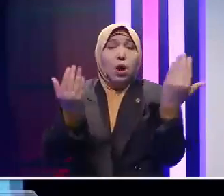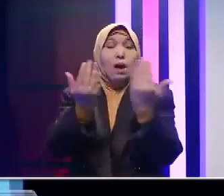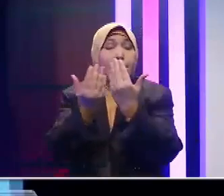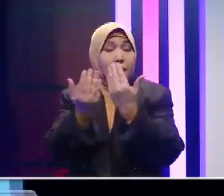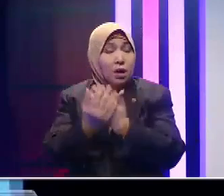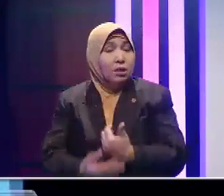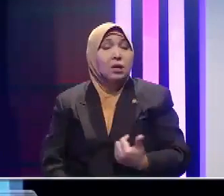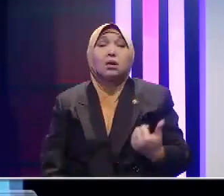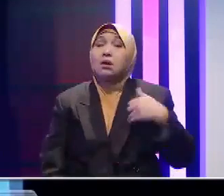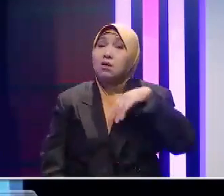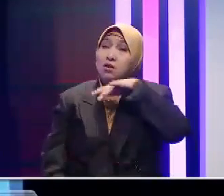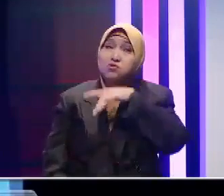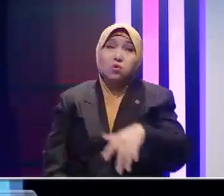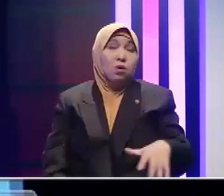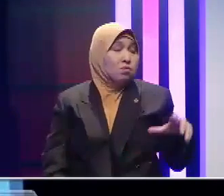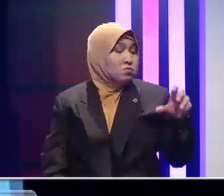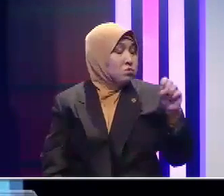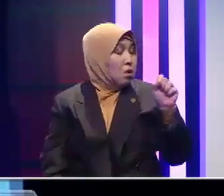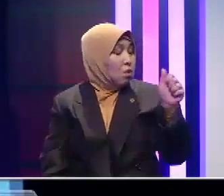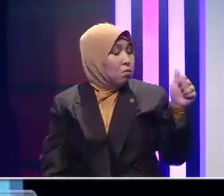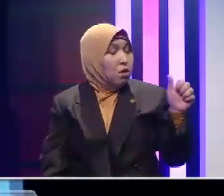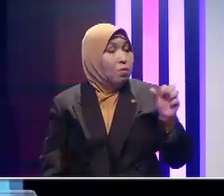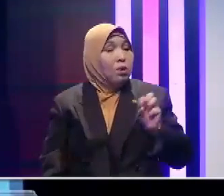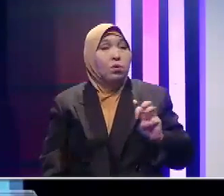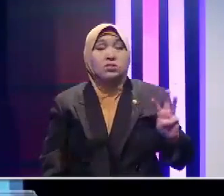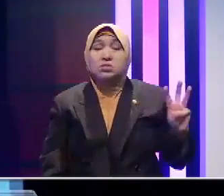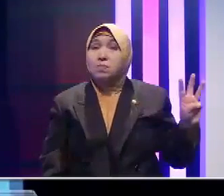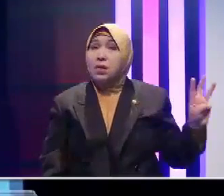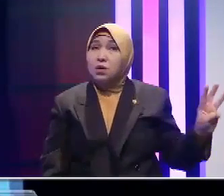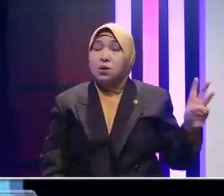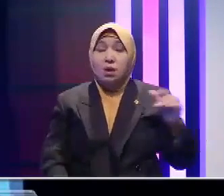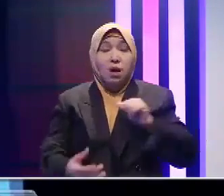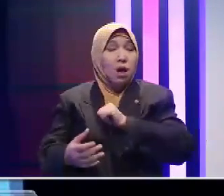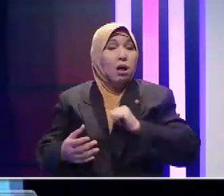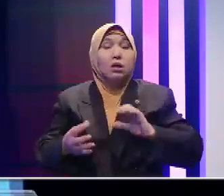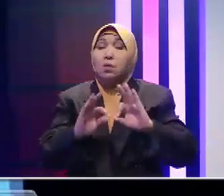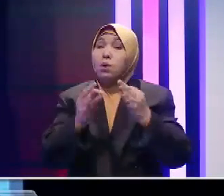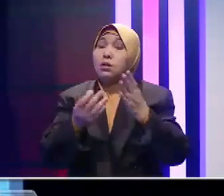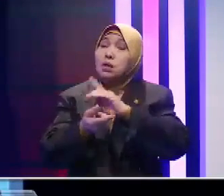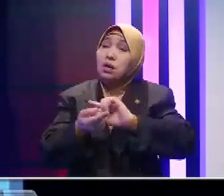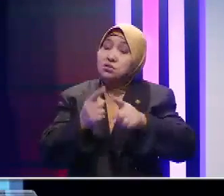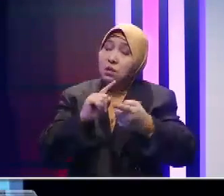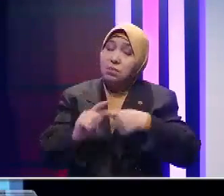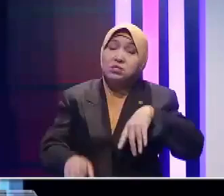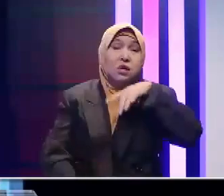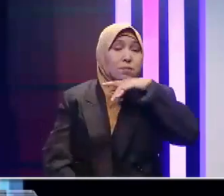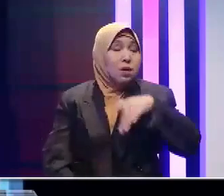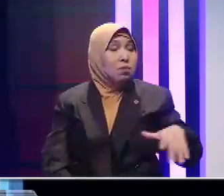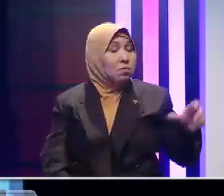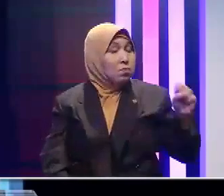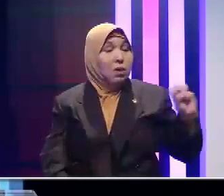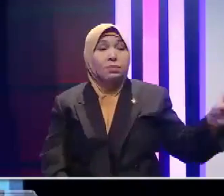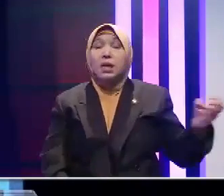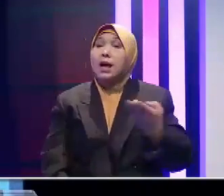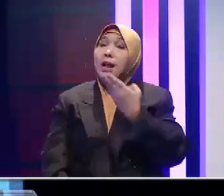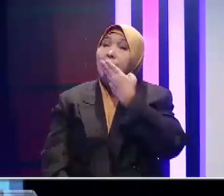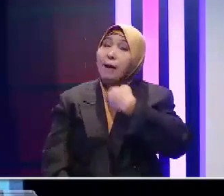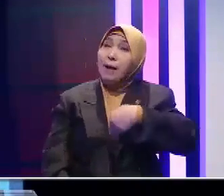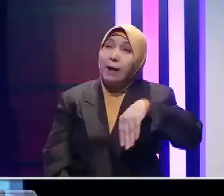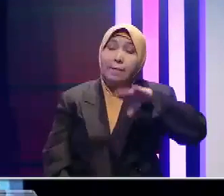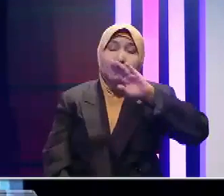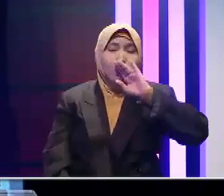ala sayyidina Muhammadin wa ala alihi wa sahbihi wa barik wa sallim. Walhamdulillahi